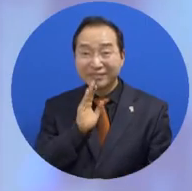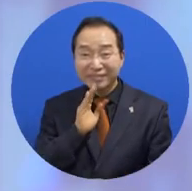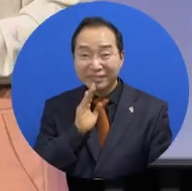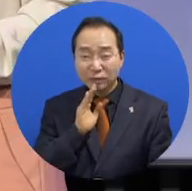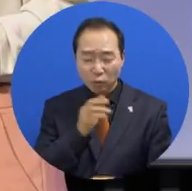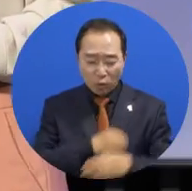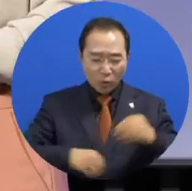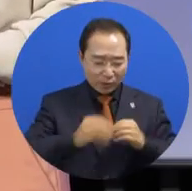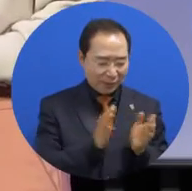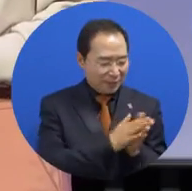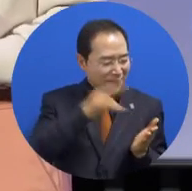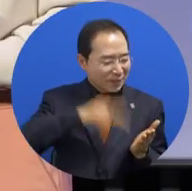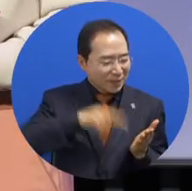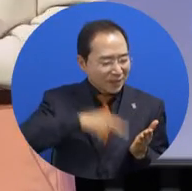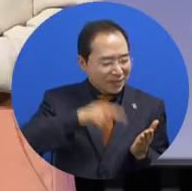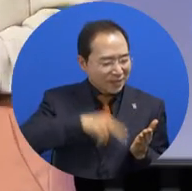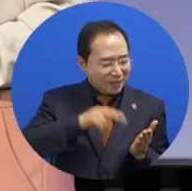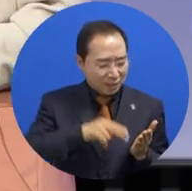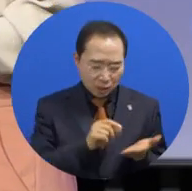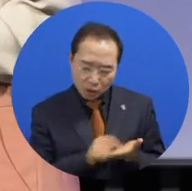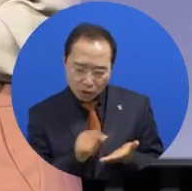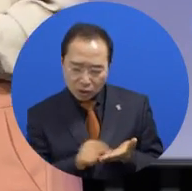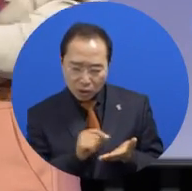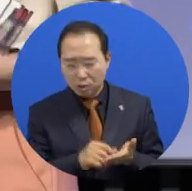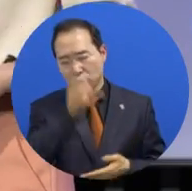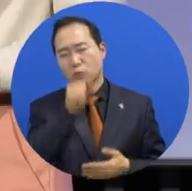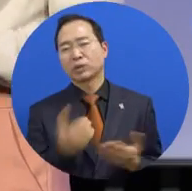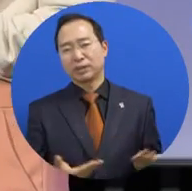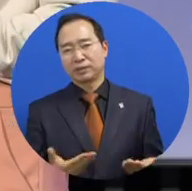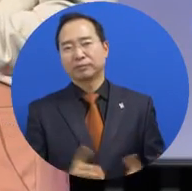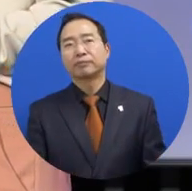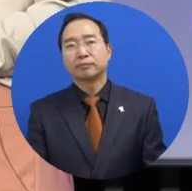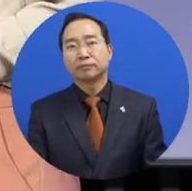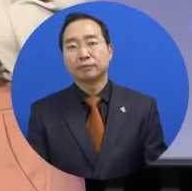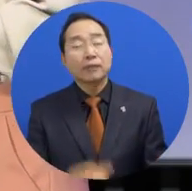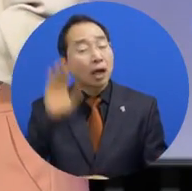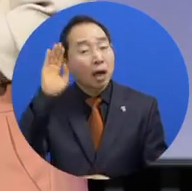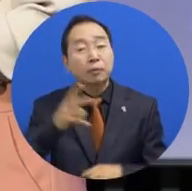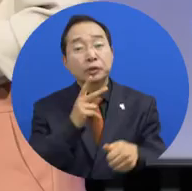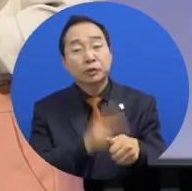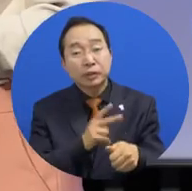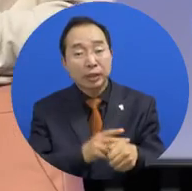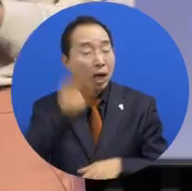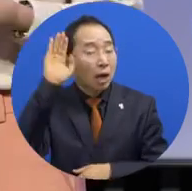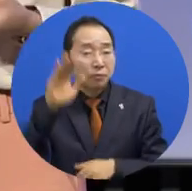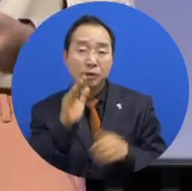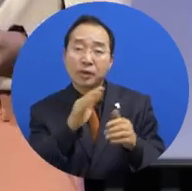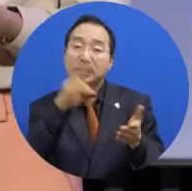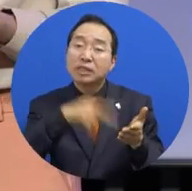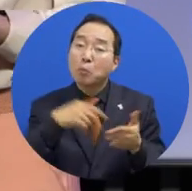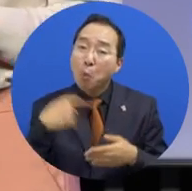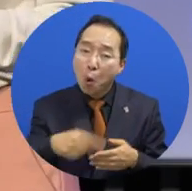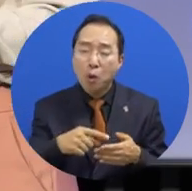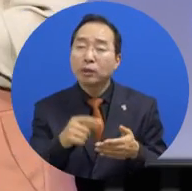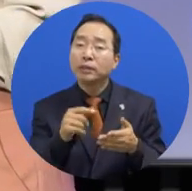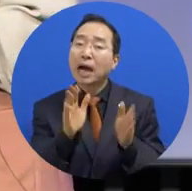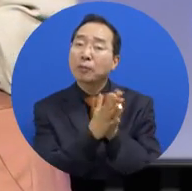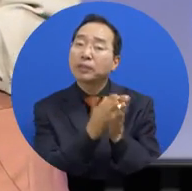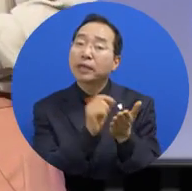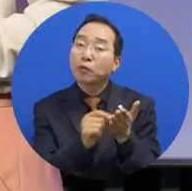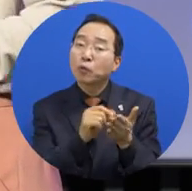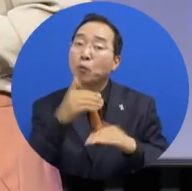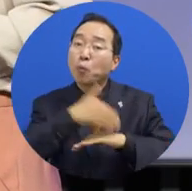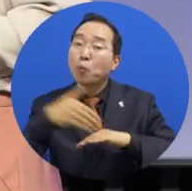직업이죠. 제 자신을 위해서라도 꼭 좀 써야겠어요. 마지막으로 선생님께서는 앞으로 뭘 읽고 또 뭘